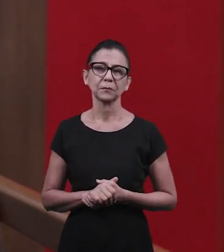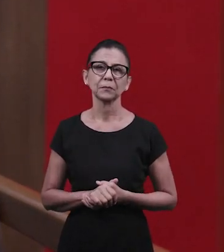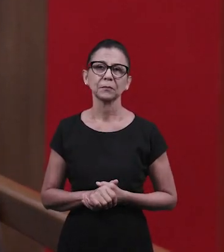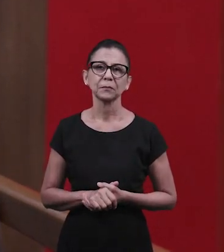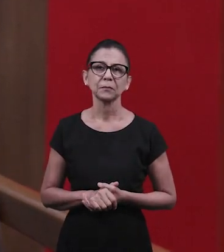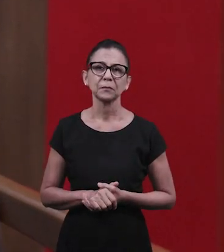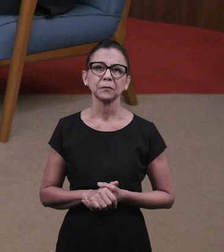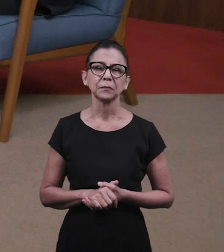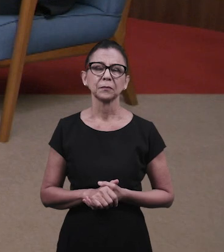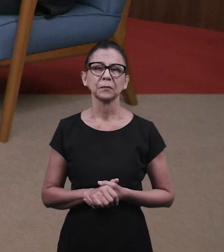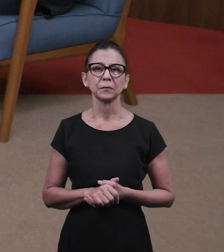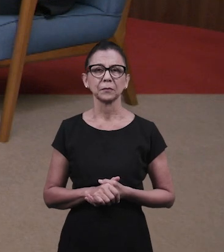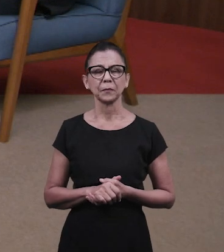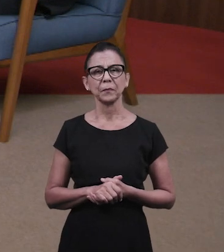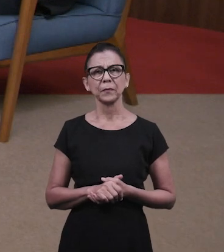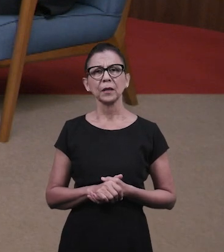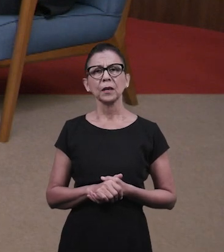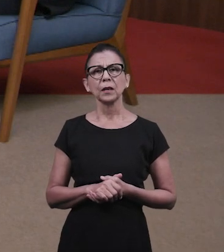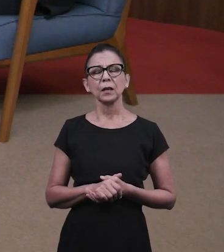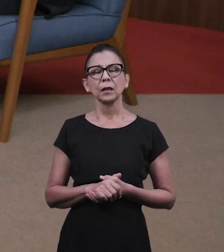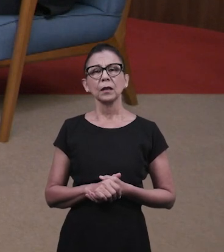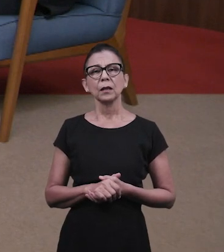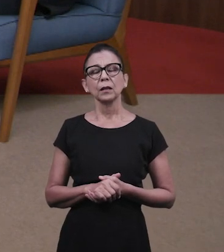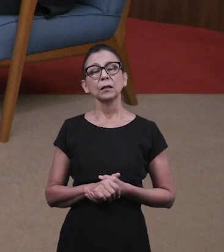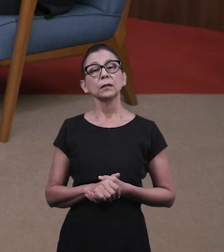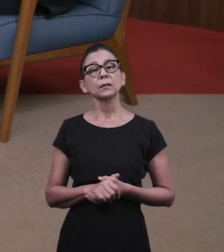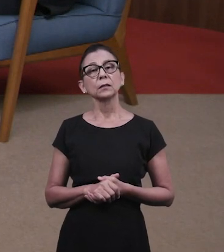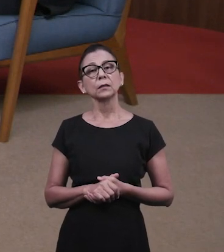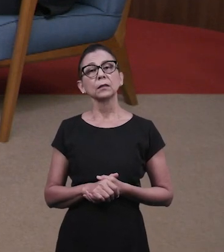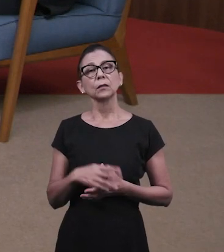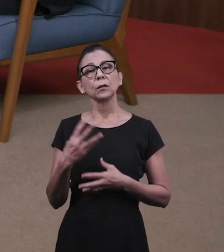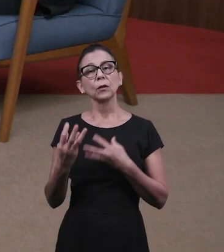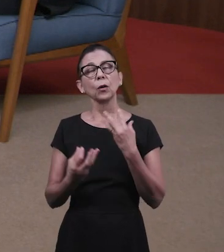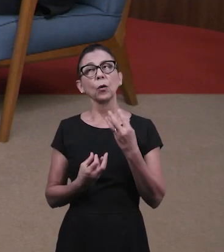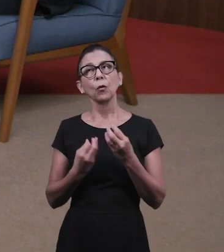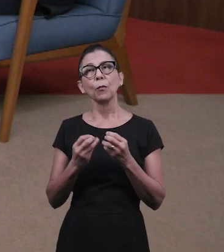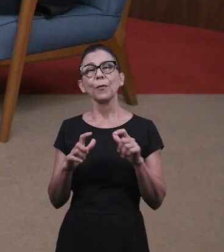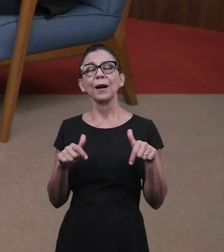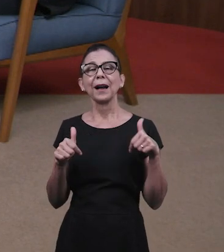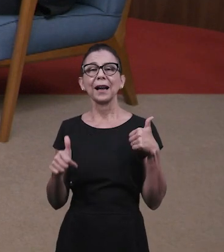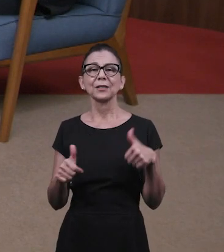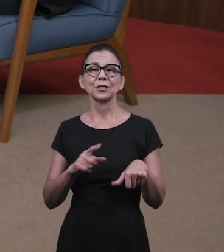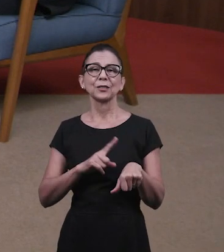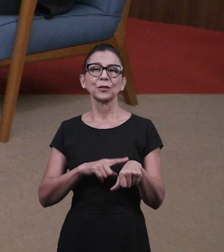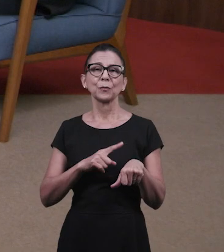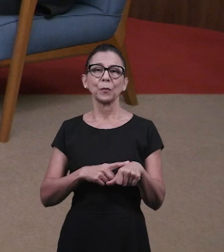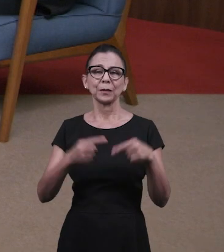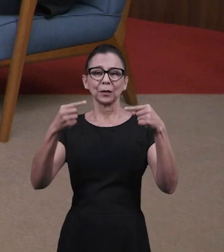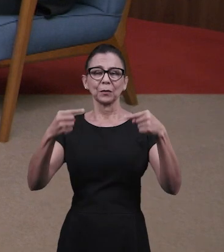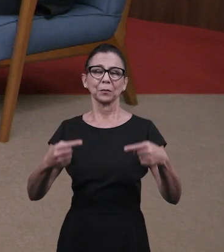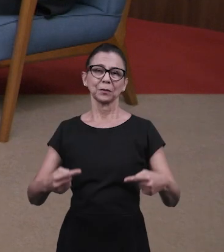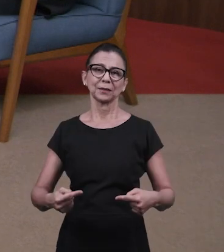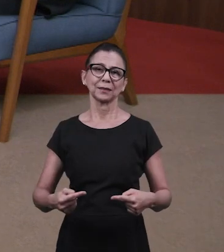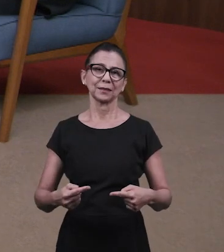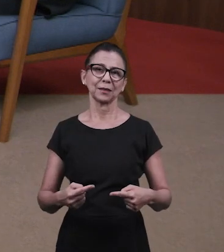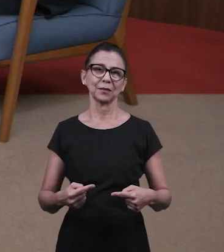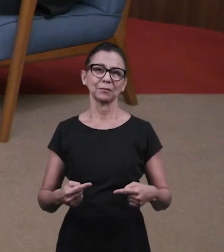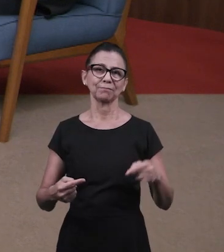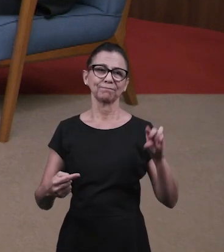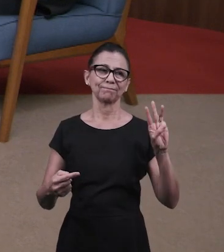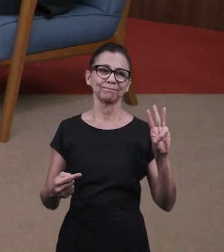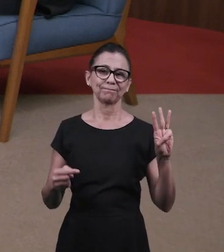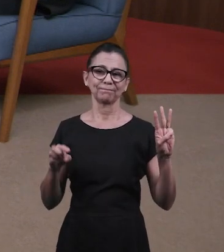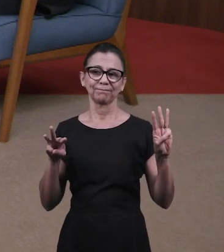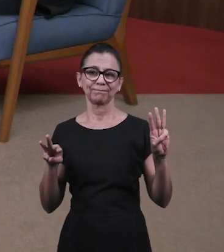Le Saint-Esprit est c'est le spécialiste capable de montrer, il connaît